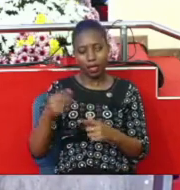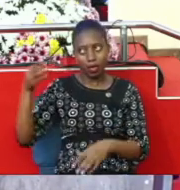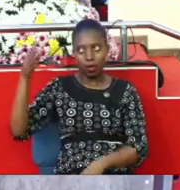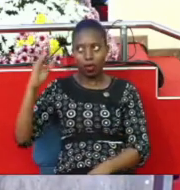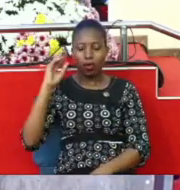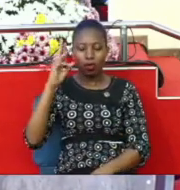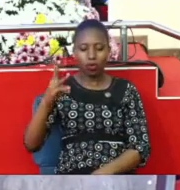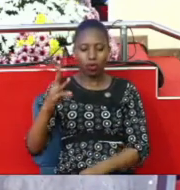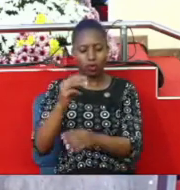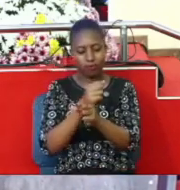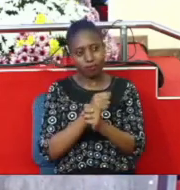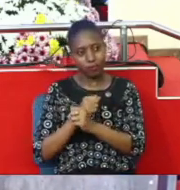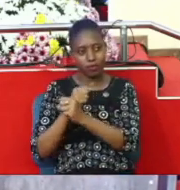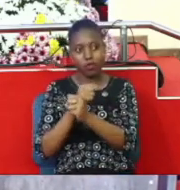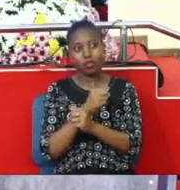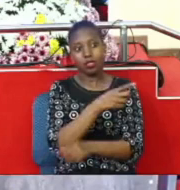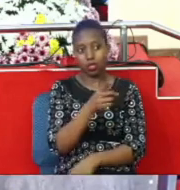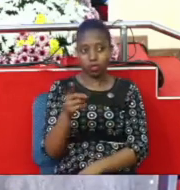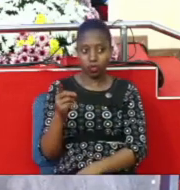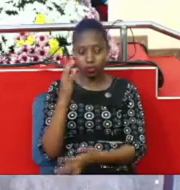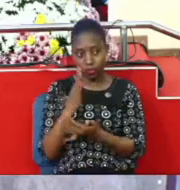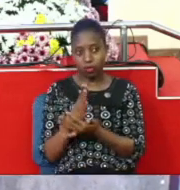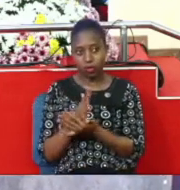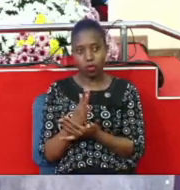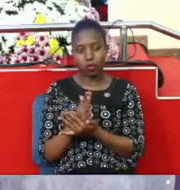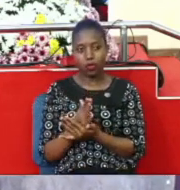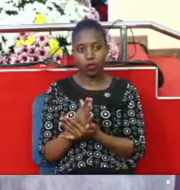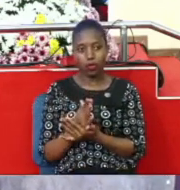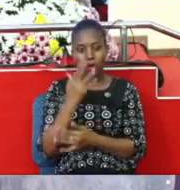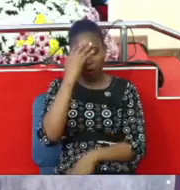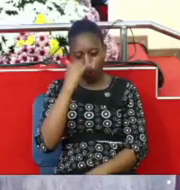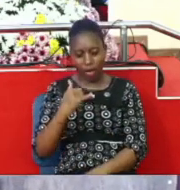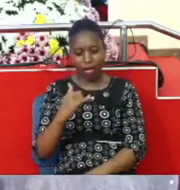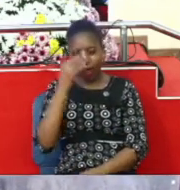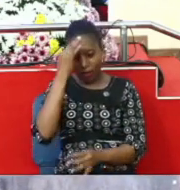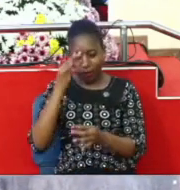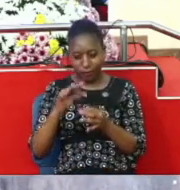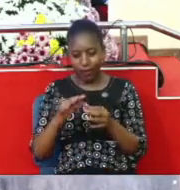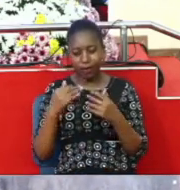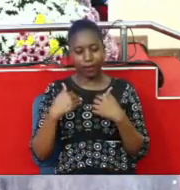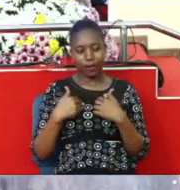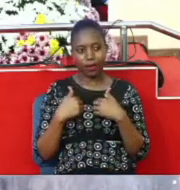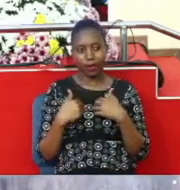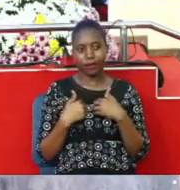umwambie jirani yako kuna kinga bwana. Kuna kinga. Imani hiyo yako ndio ushindi, ndio kinga.